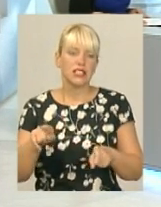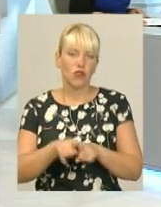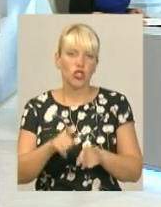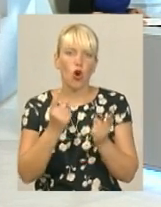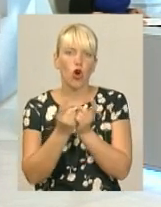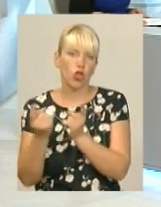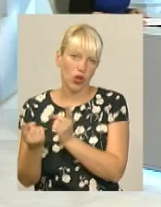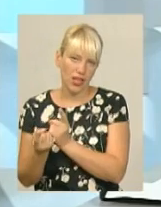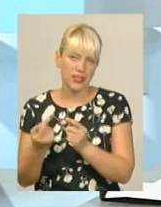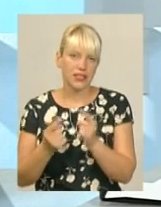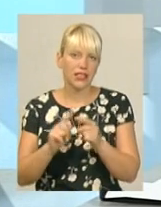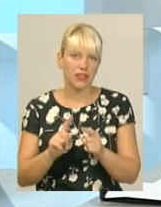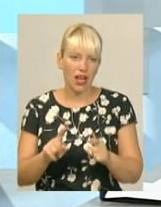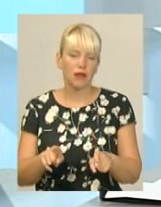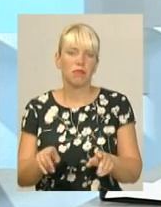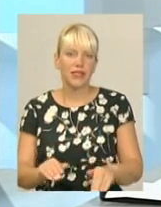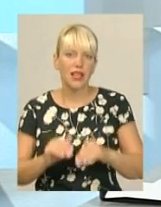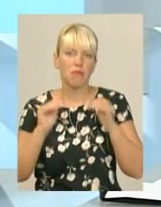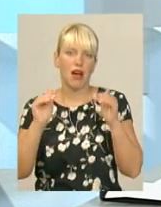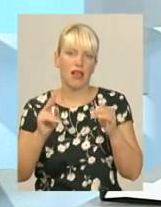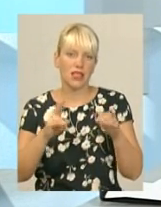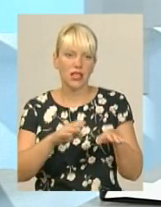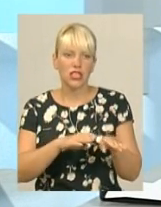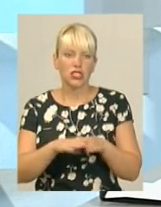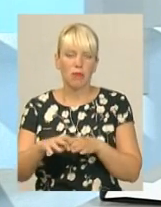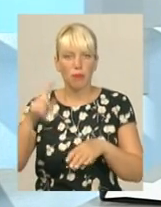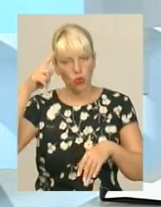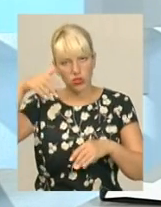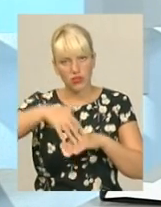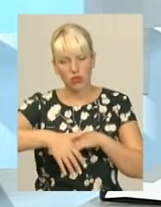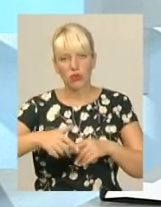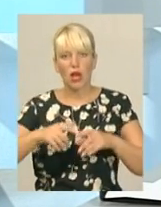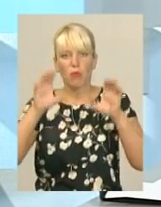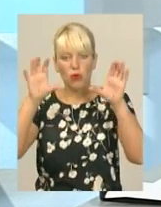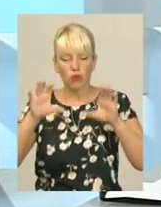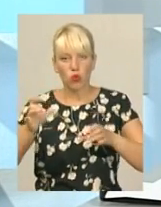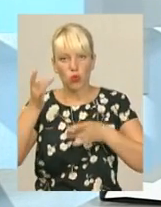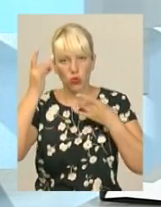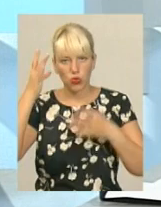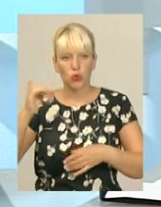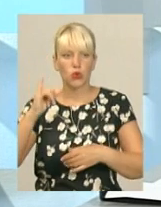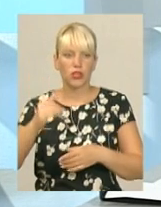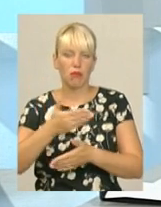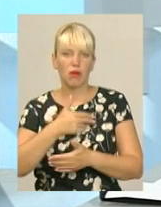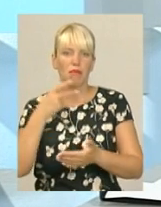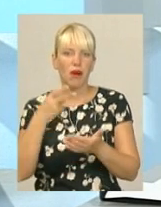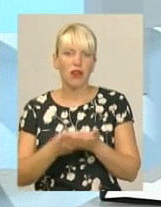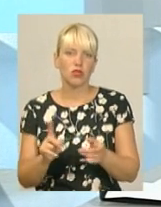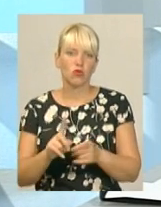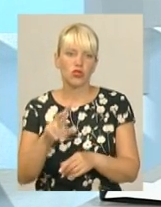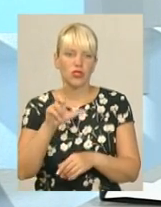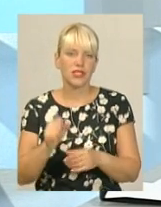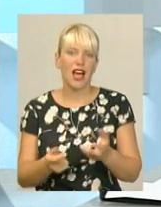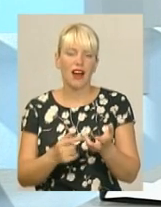це піднімає на значно вищий щабель правову свідомість, правову культуру. І ми бачимо, що за